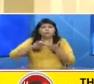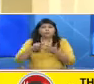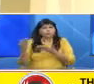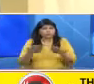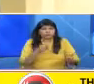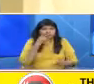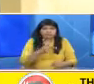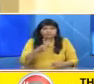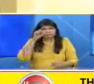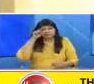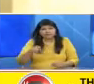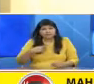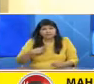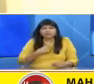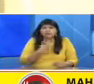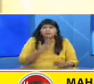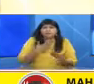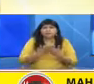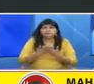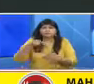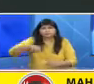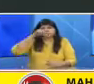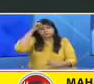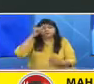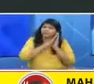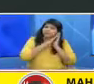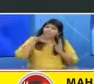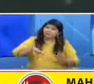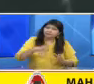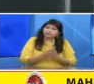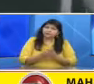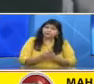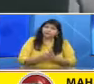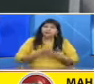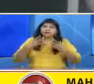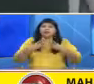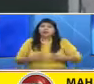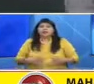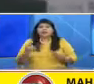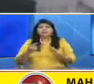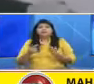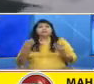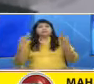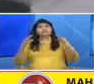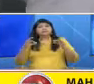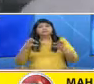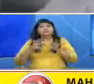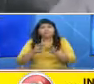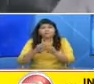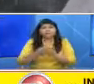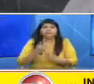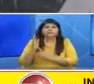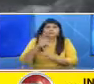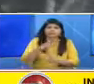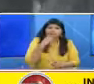था। गांधी जी चाहते थे कि वे भारत में रहने वाले लोगों की जीवन शैली को कला के माध्यम से दिखाएं